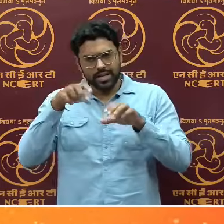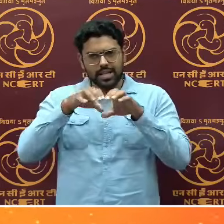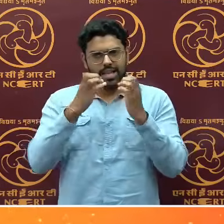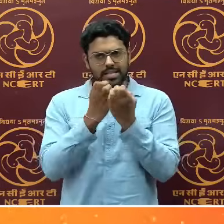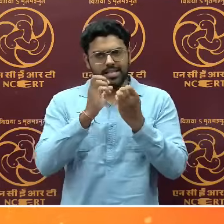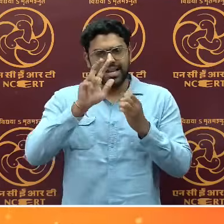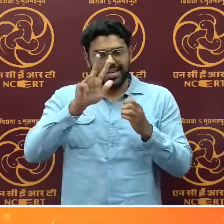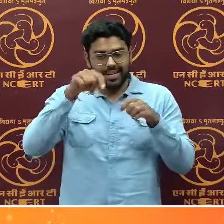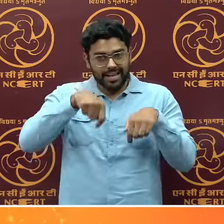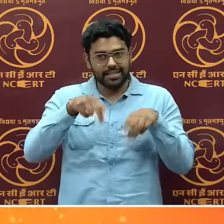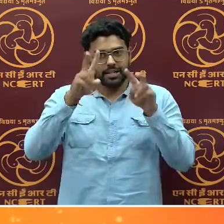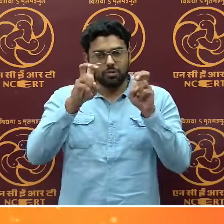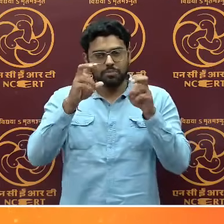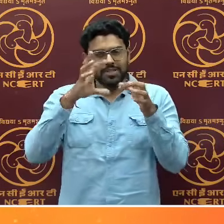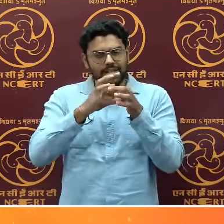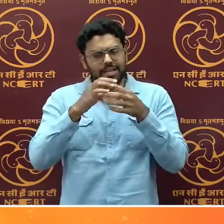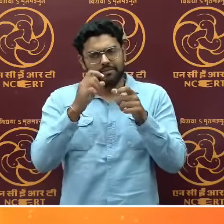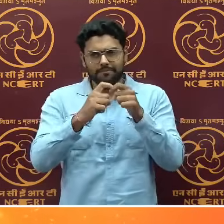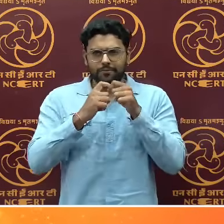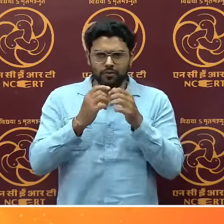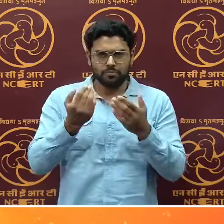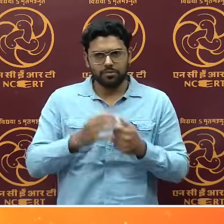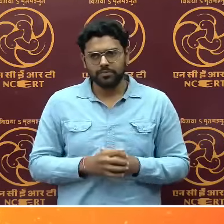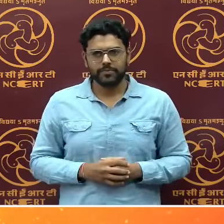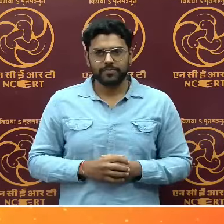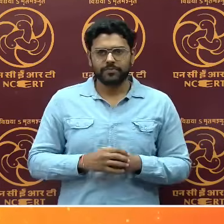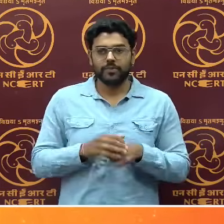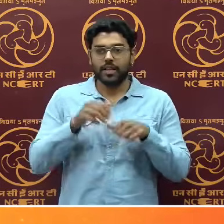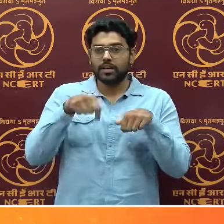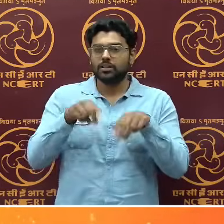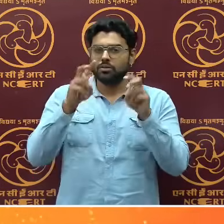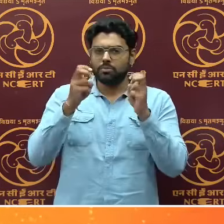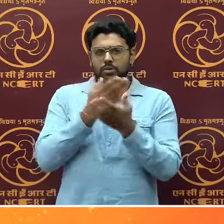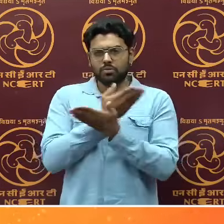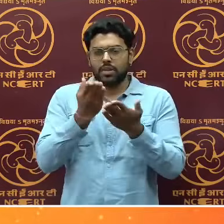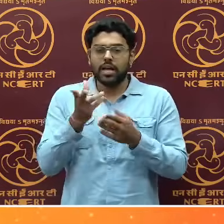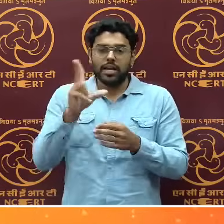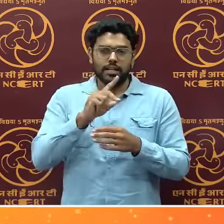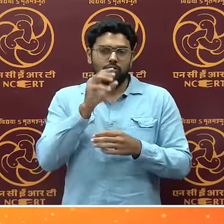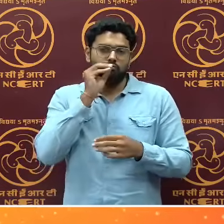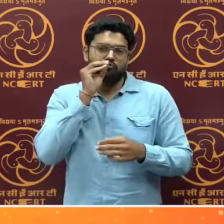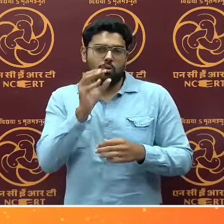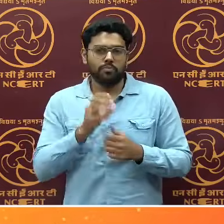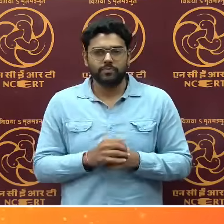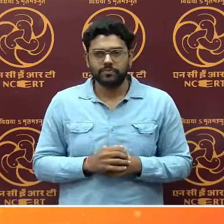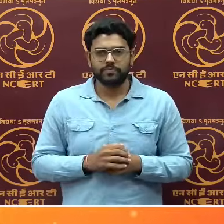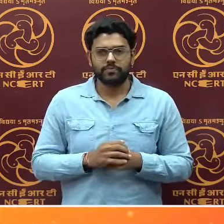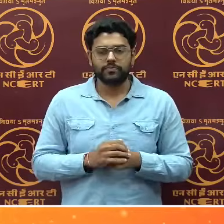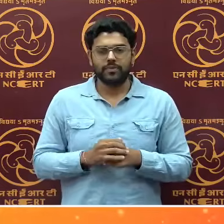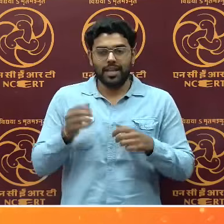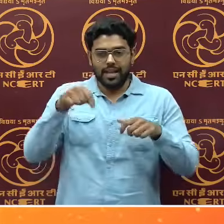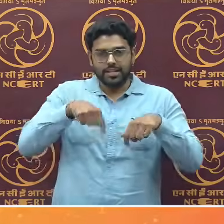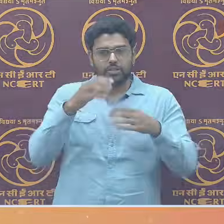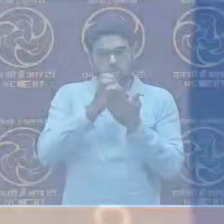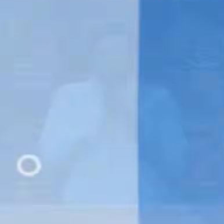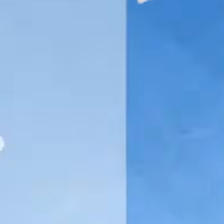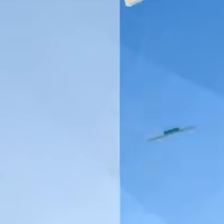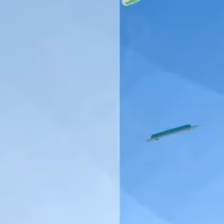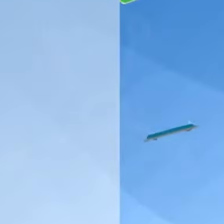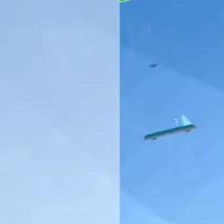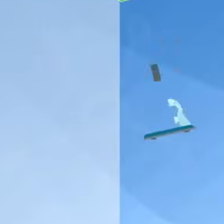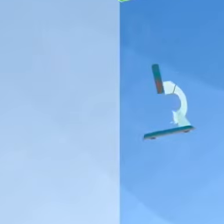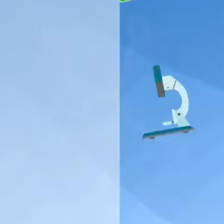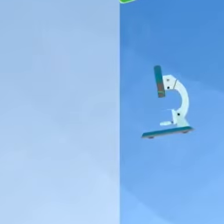के विषय के अंतर्गत अपने प्रश्न हमें भेज सकते हैं। टॉपिक आप सभी को एक बार फिर से बताते हैं। साइंस का विषय जानेंगे नेचर ऑफ